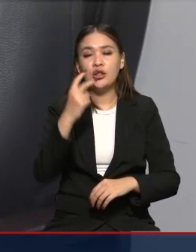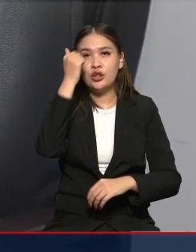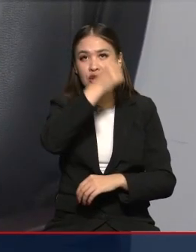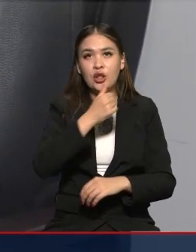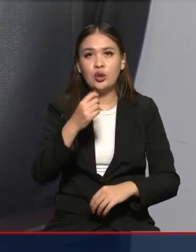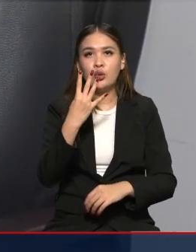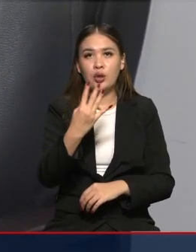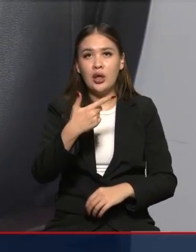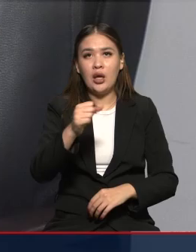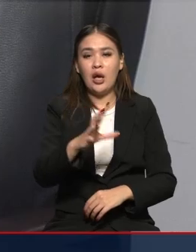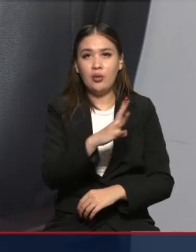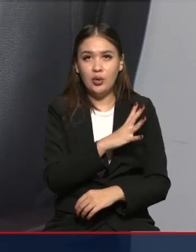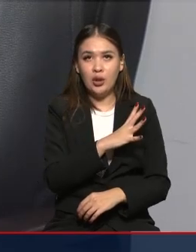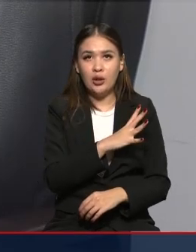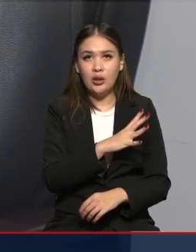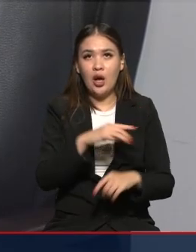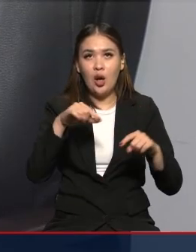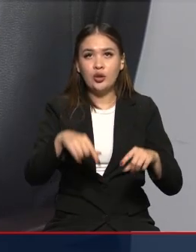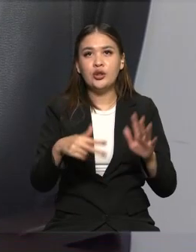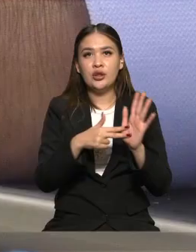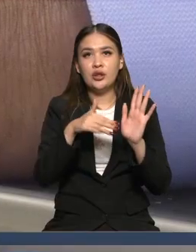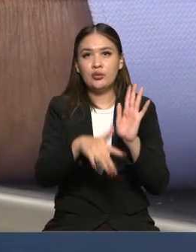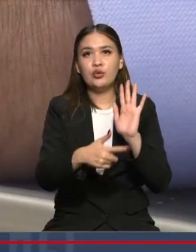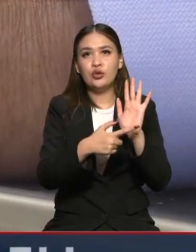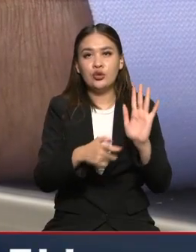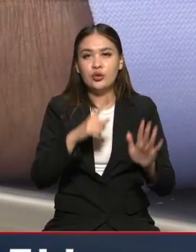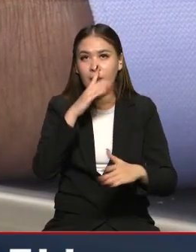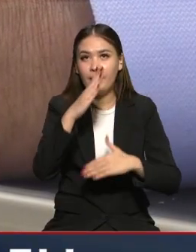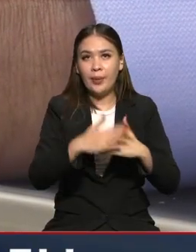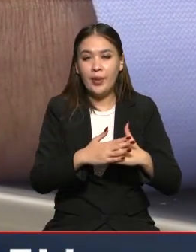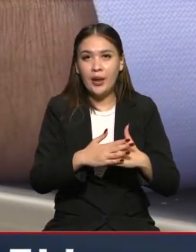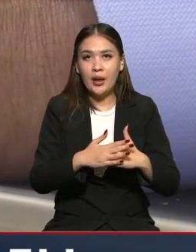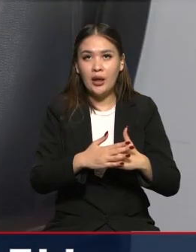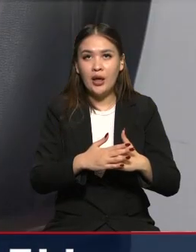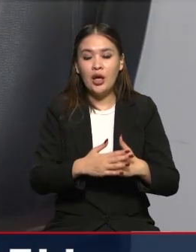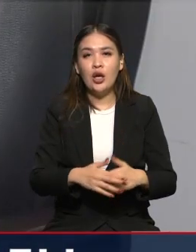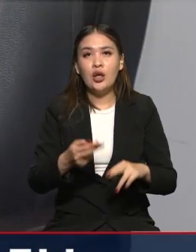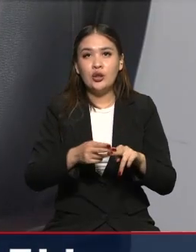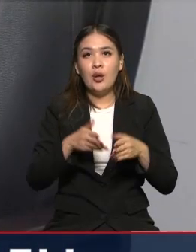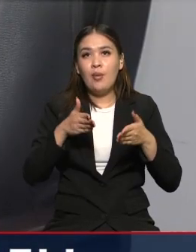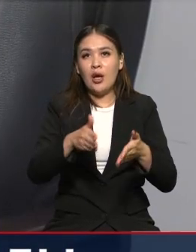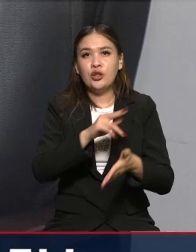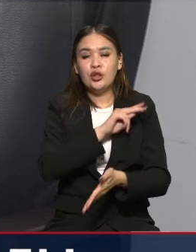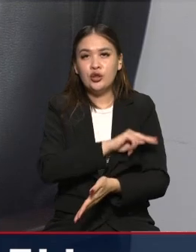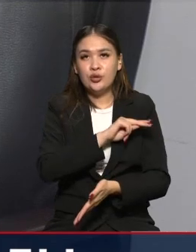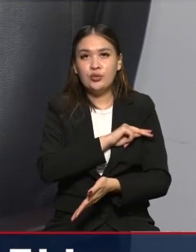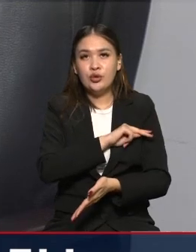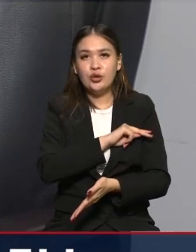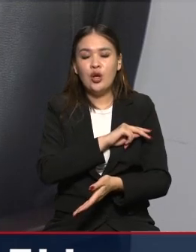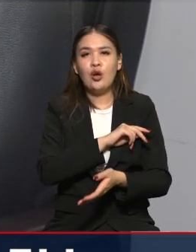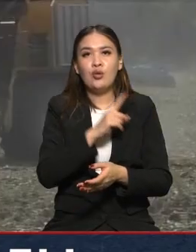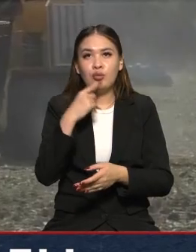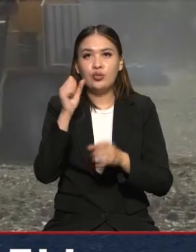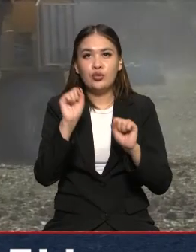гектар қант қызылшасы себілсе, былтыр біз 8700-ге жеткіздік. Ағымдағы жылы бұл бағыттағы жұмыс қарқынды жүріп жатыр деп